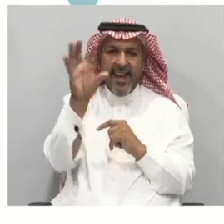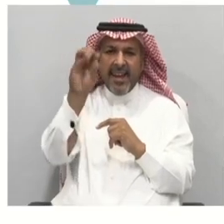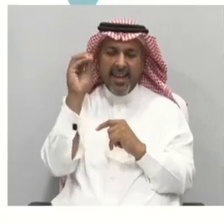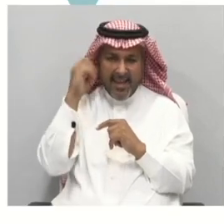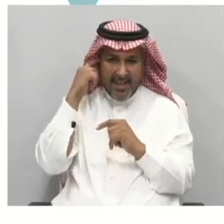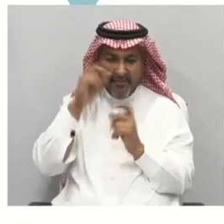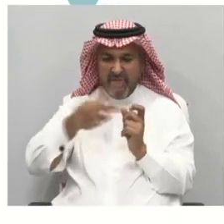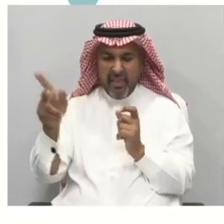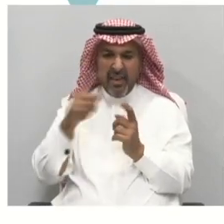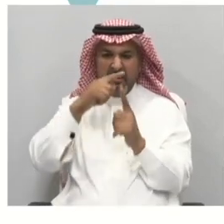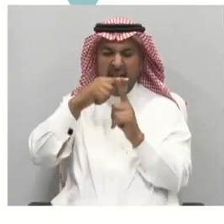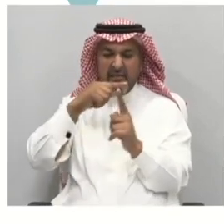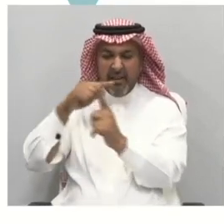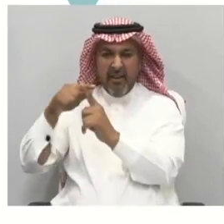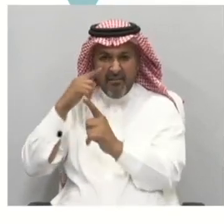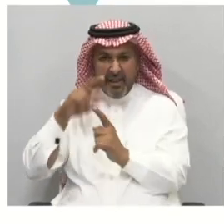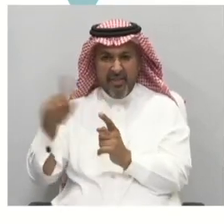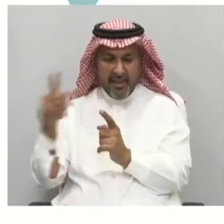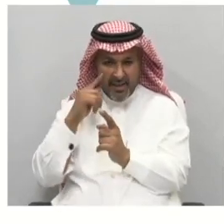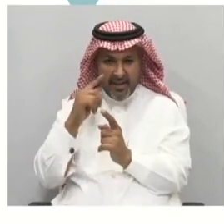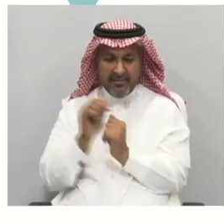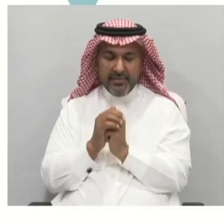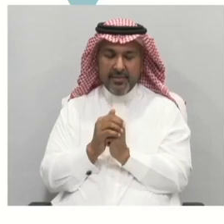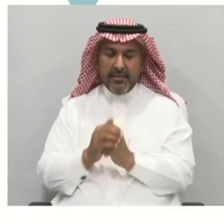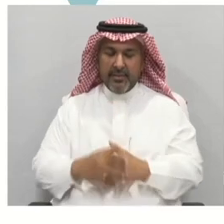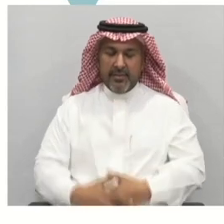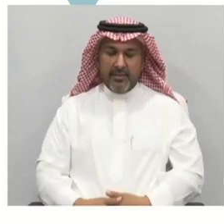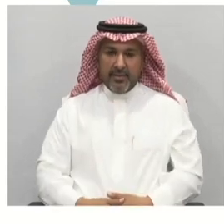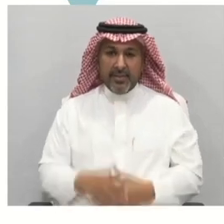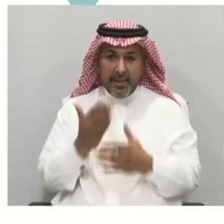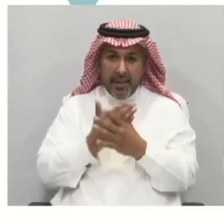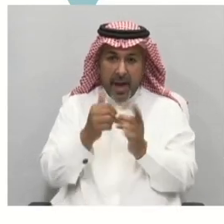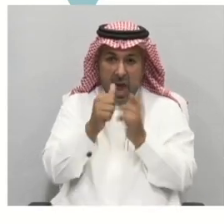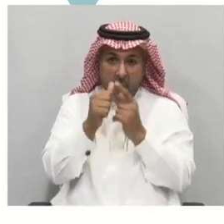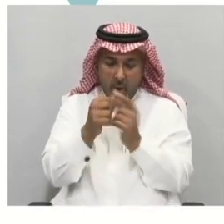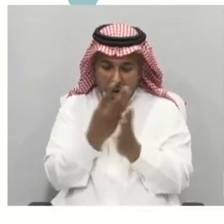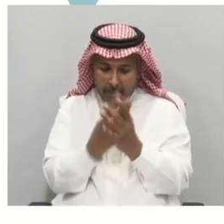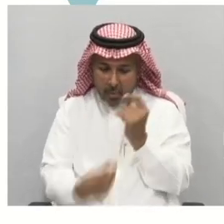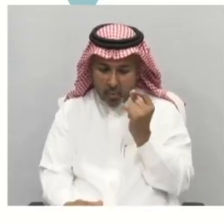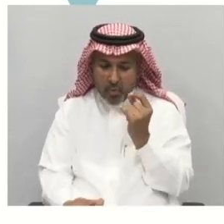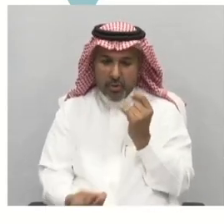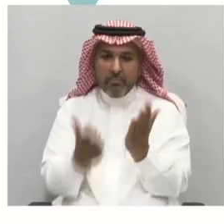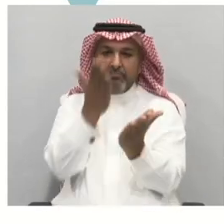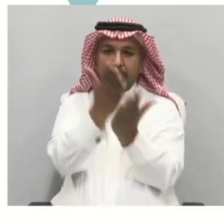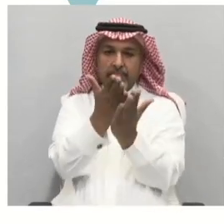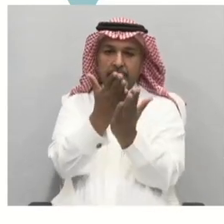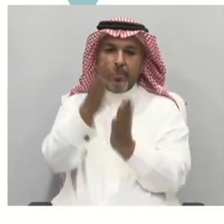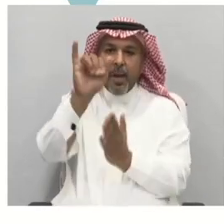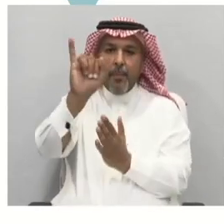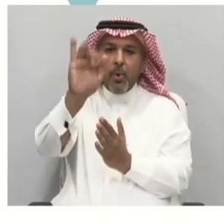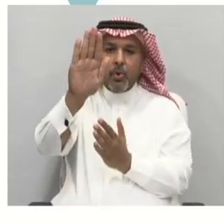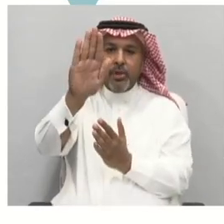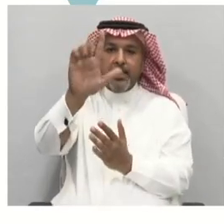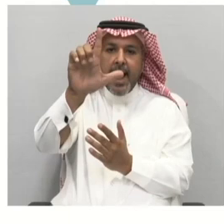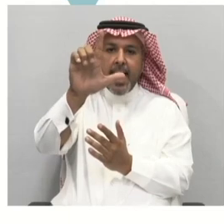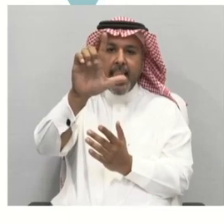اخواني واخواتي ما نسمع ونشاهد من اجابه المضطرين وكشف السوء عن المكروبين يدل دلاله